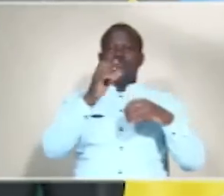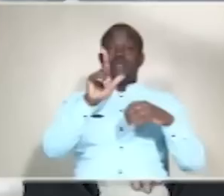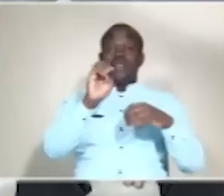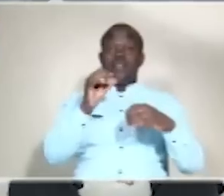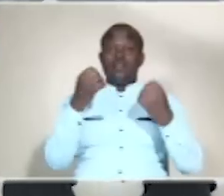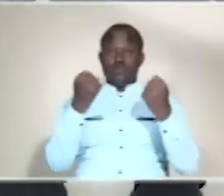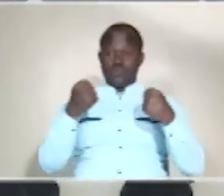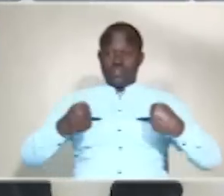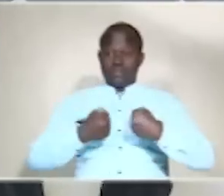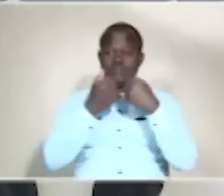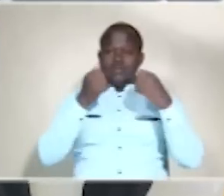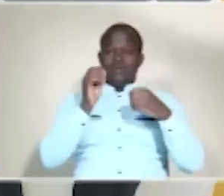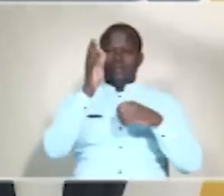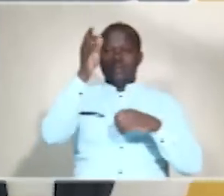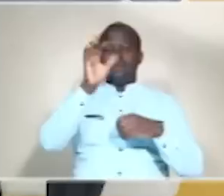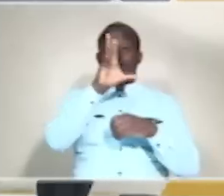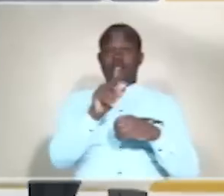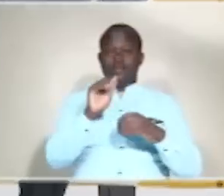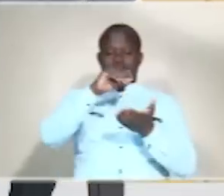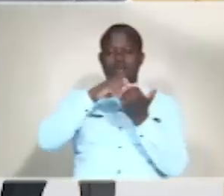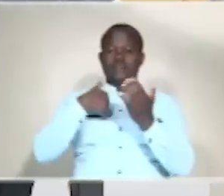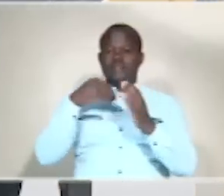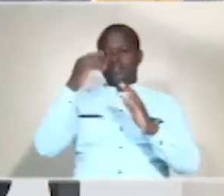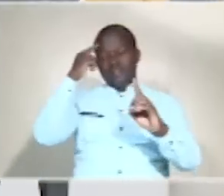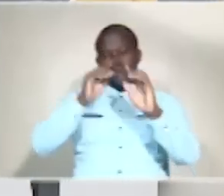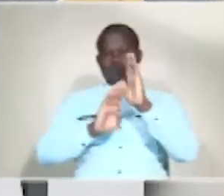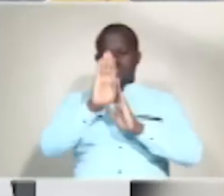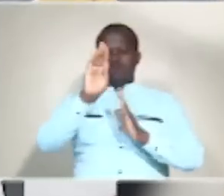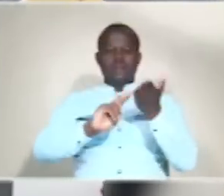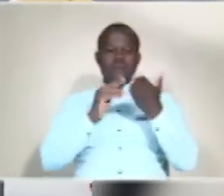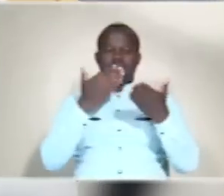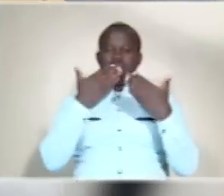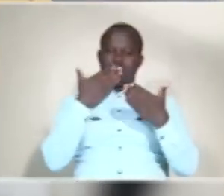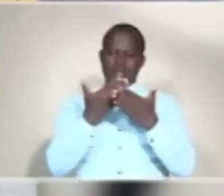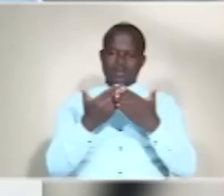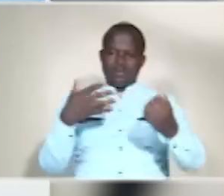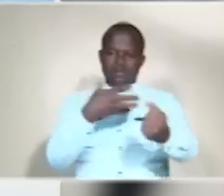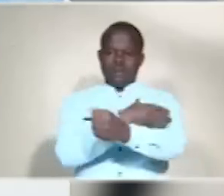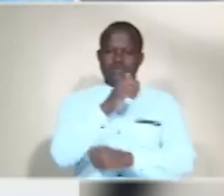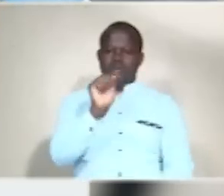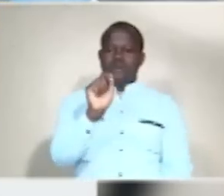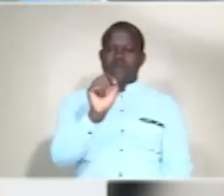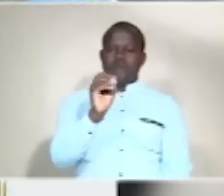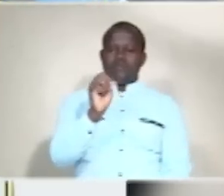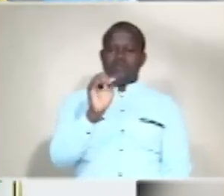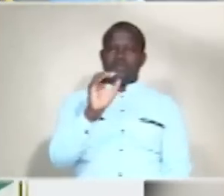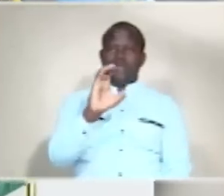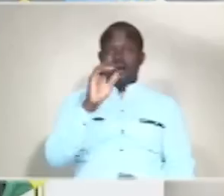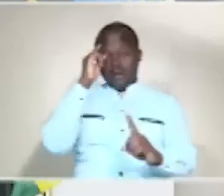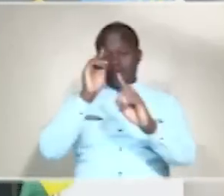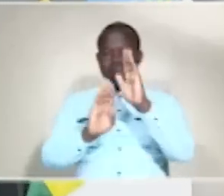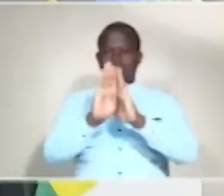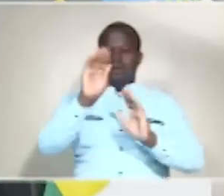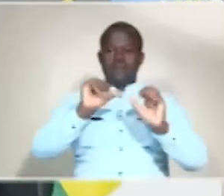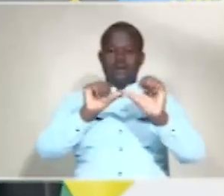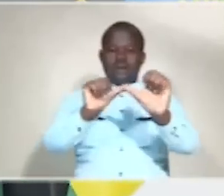Afrika iki kigo gifite intego yo guteza imbere ikoreshwa mu mahoro y'ingufu za atomike hagamijwe iterambere